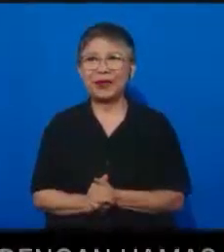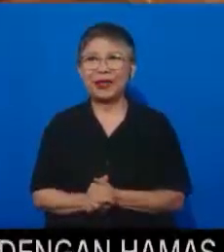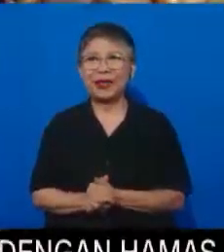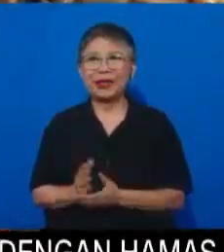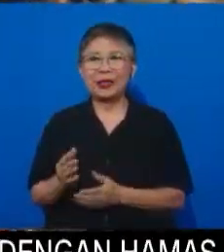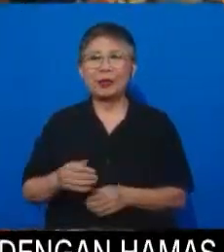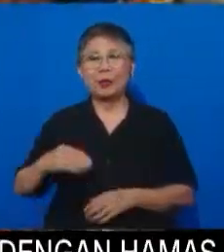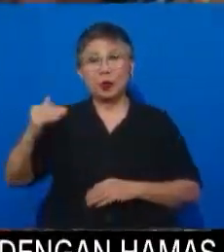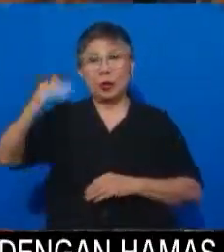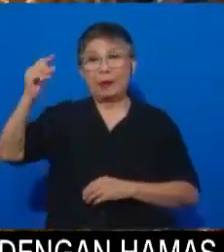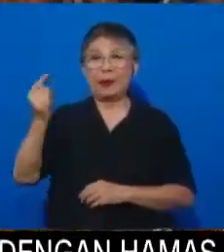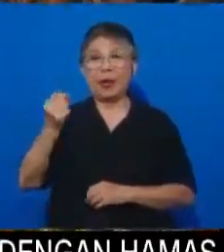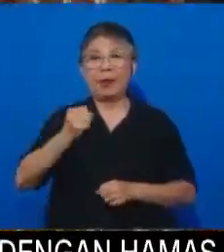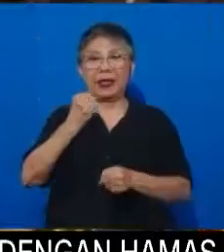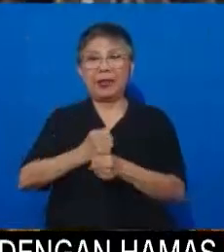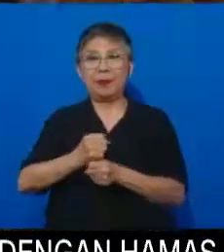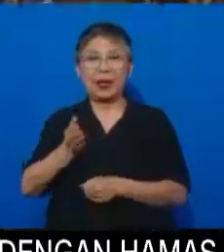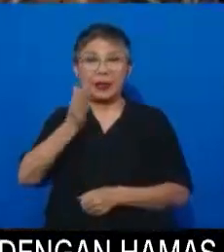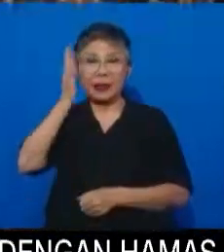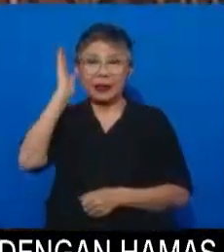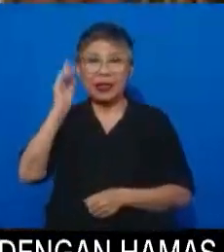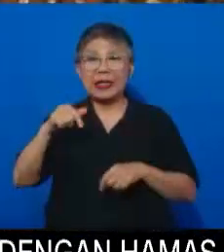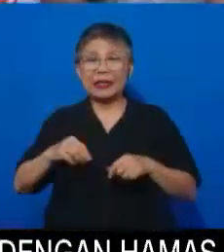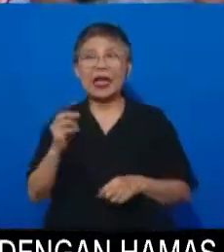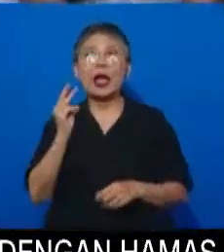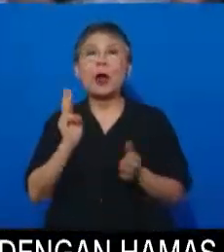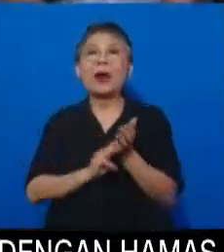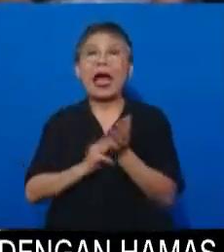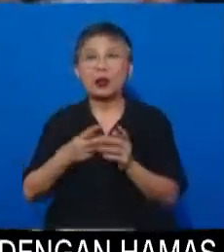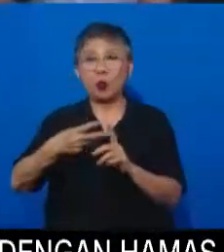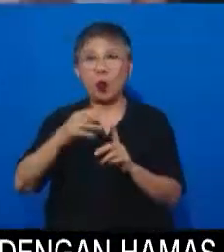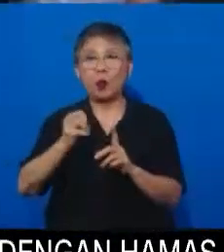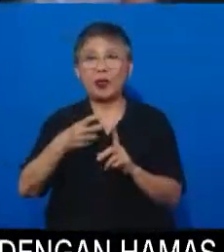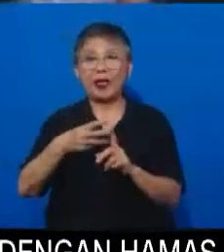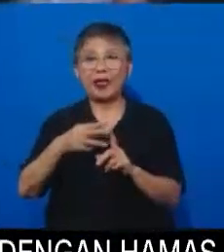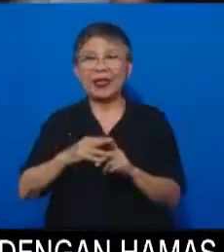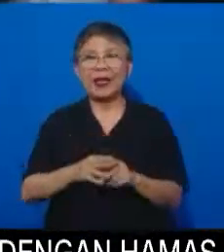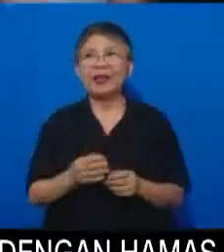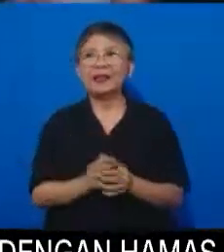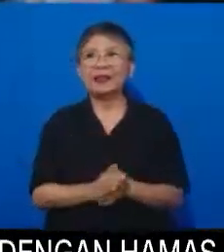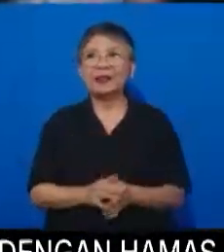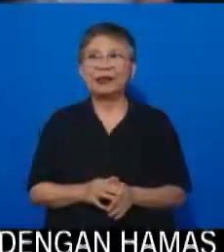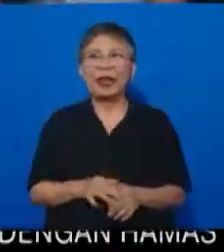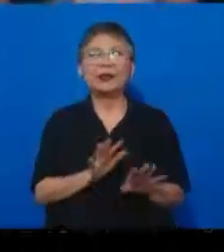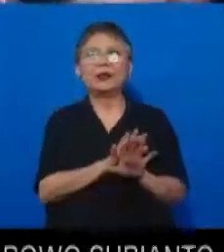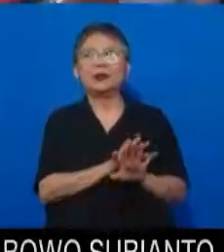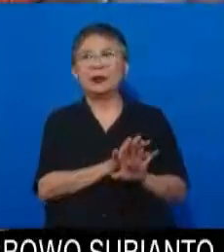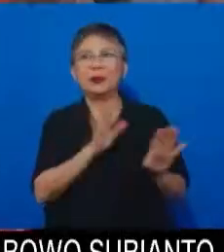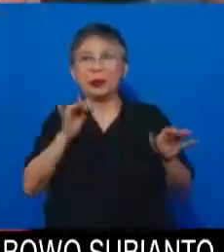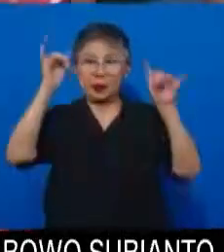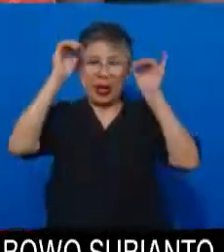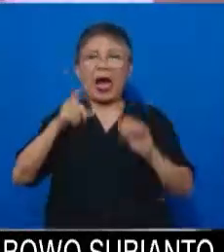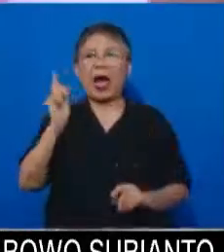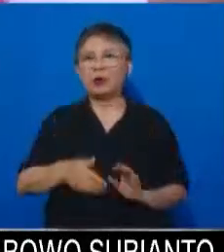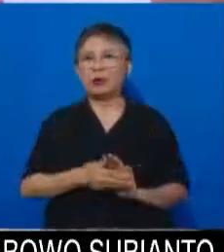Setelah putra sulung Jokowi Gibran, kini giliran menantu Jokowi Bobi Nasution harus berurusan dengan partainya sendiri, yakni PDI